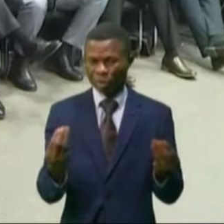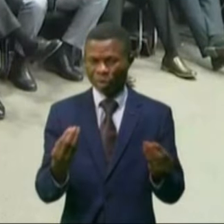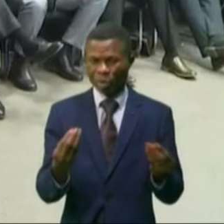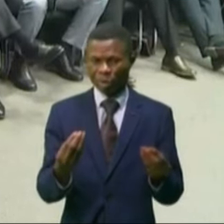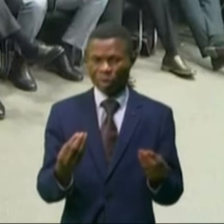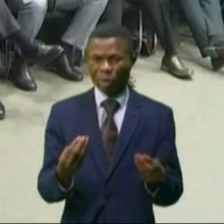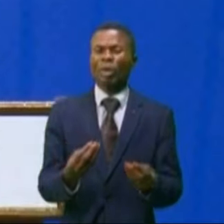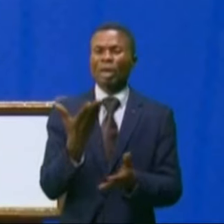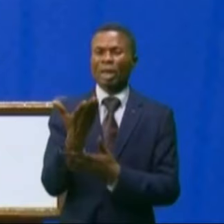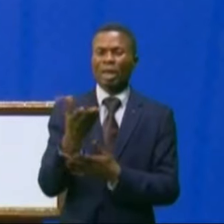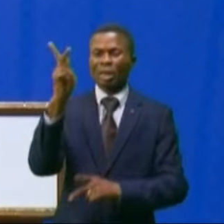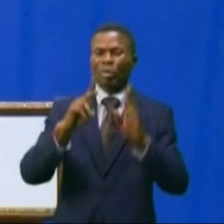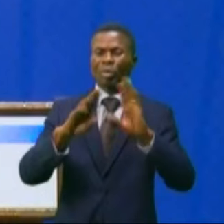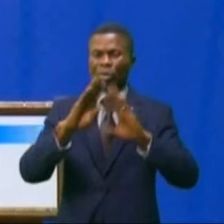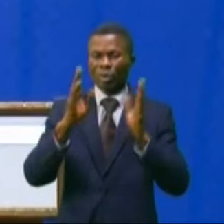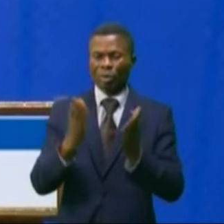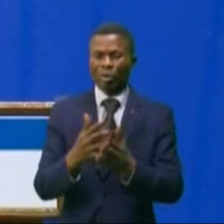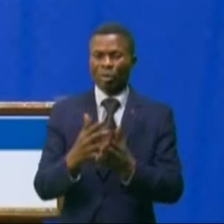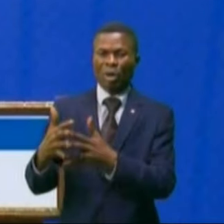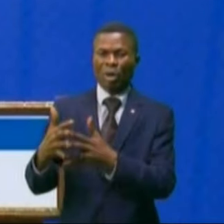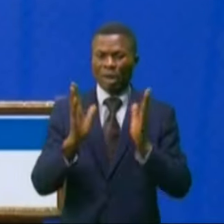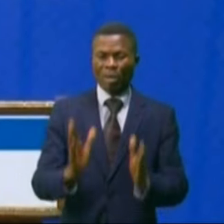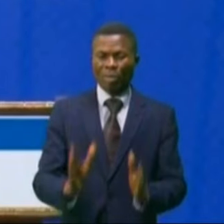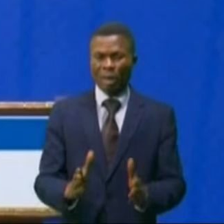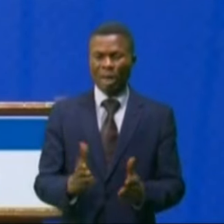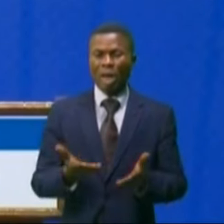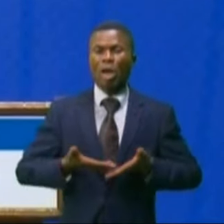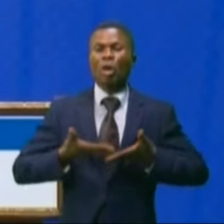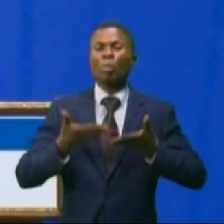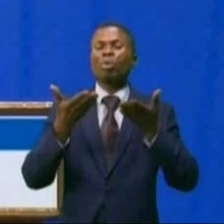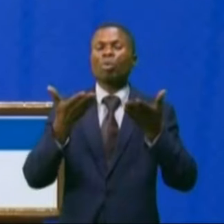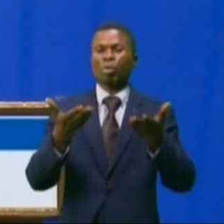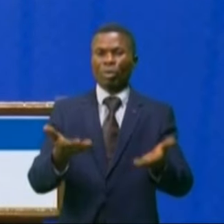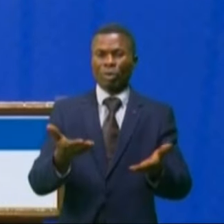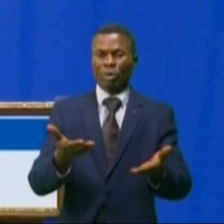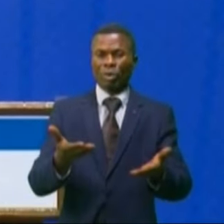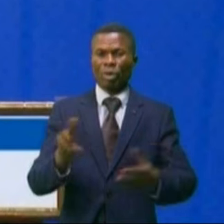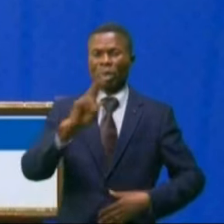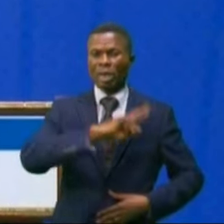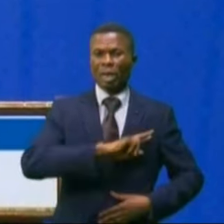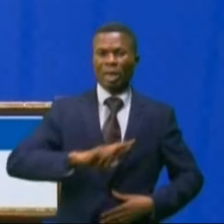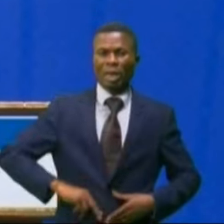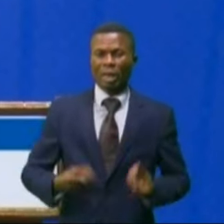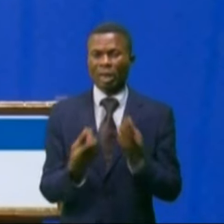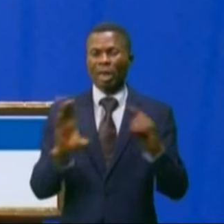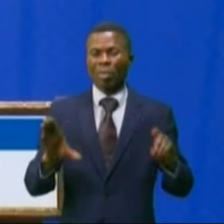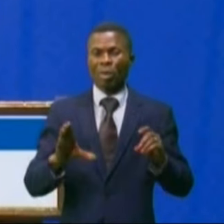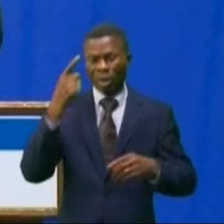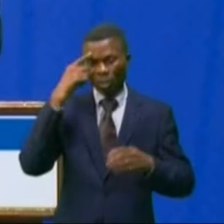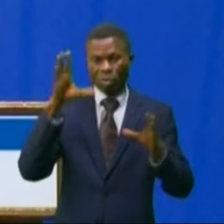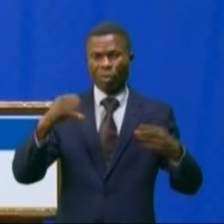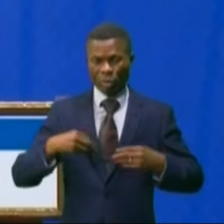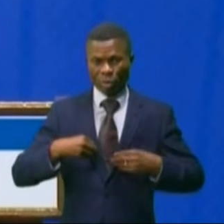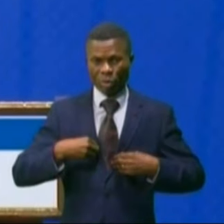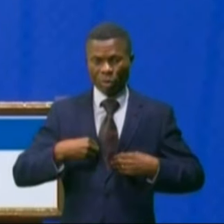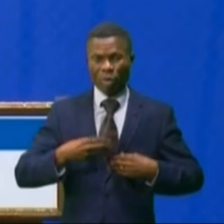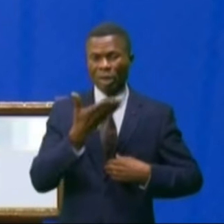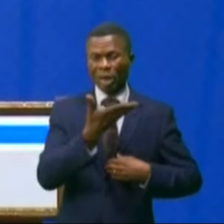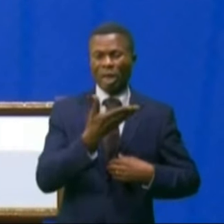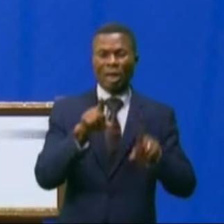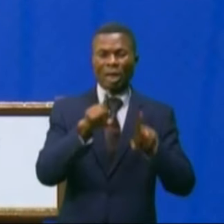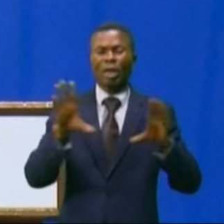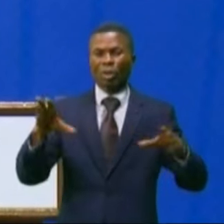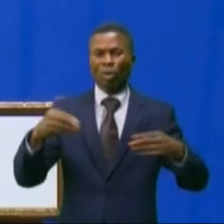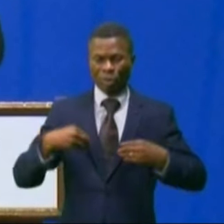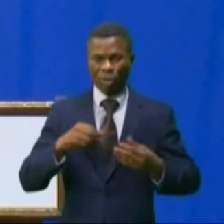nos populations. Les Américains ont proposé, la RDC a accepté, et de l'autre côté, ils ont accepté. C'est